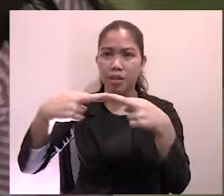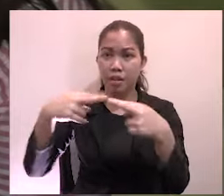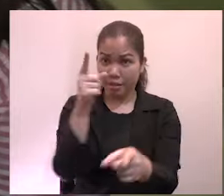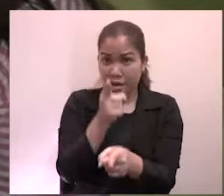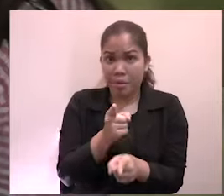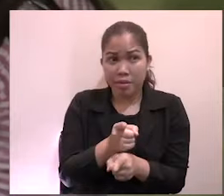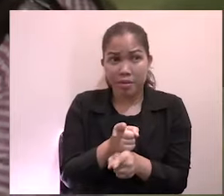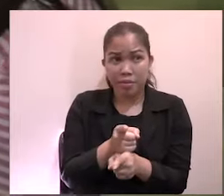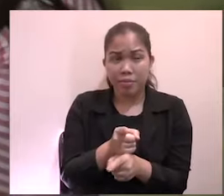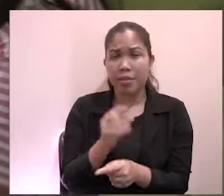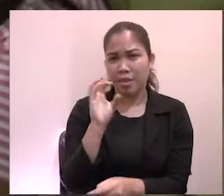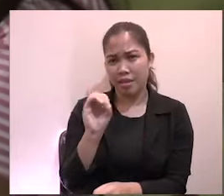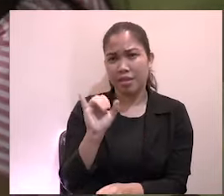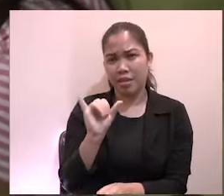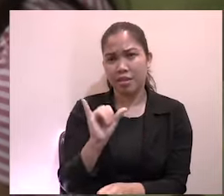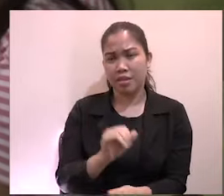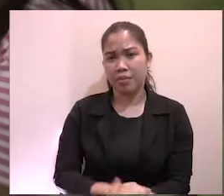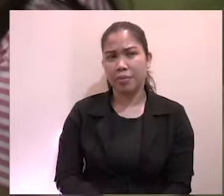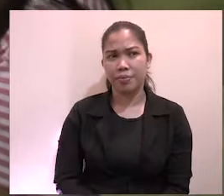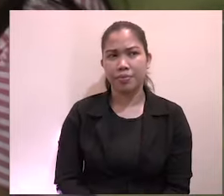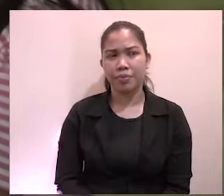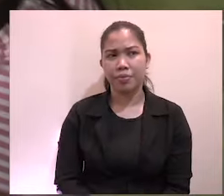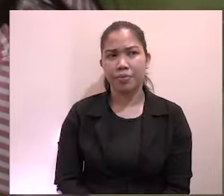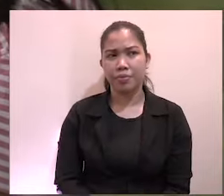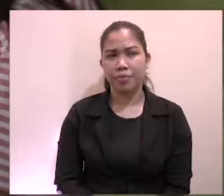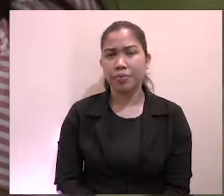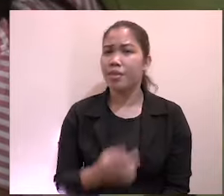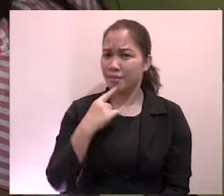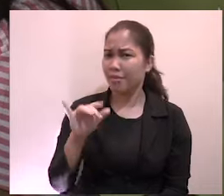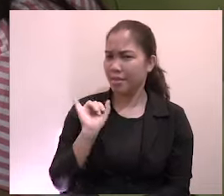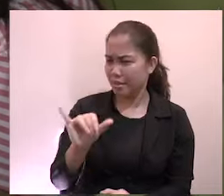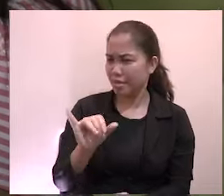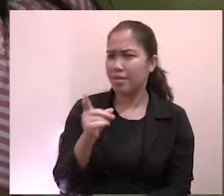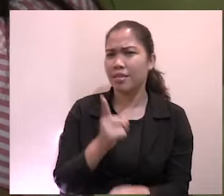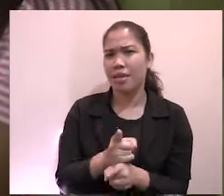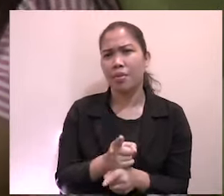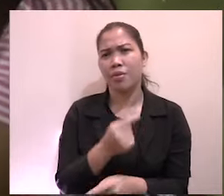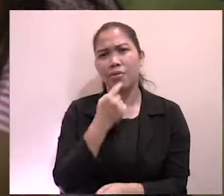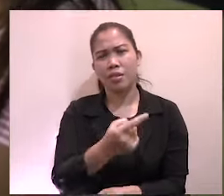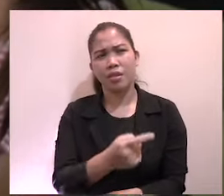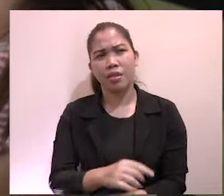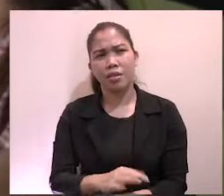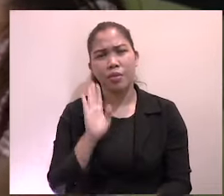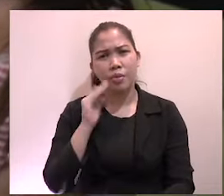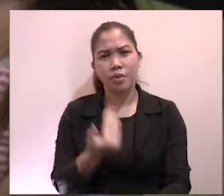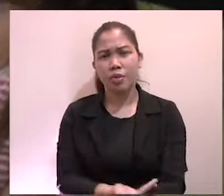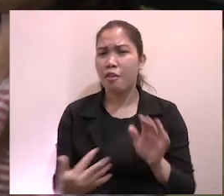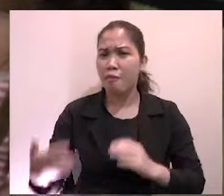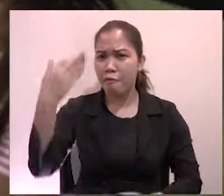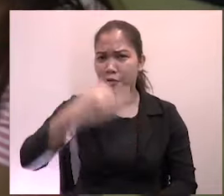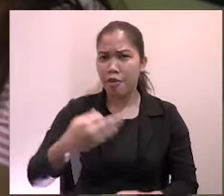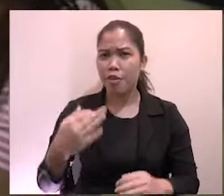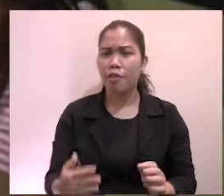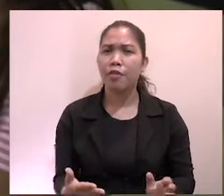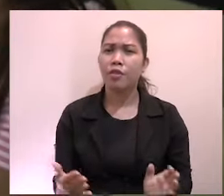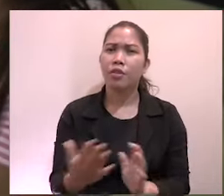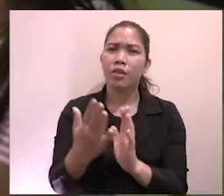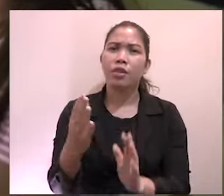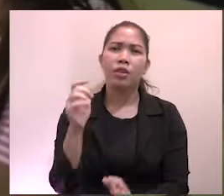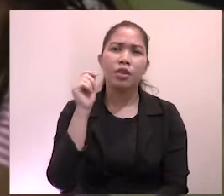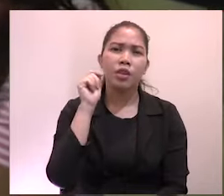ako? Papa. Oh, see? Nabasa ko agad yung gusto ng bata mangyari. In front of your child, nakikipag-usap